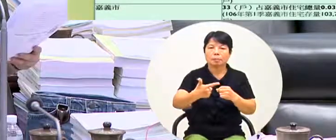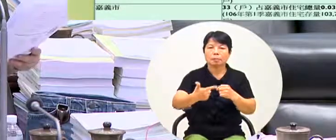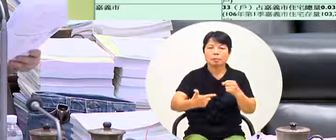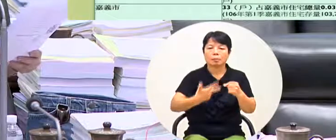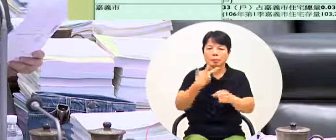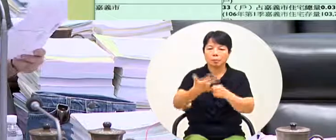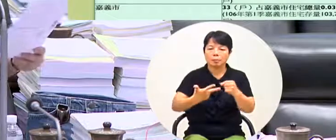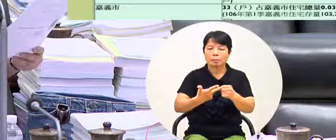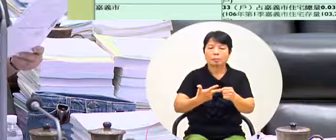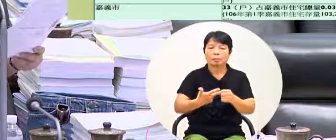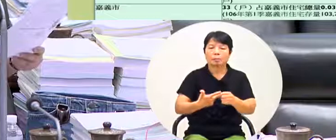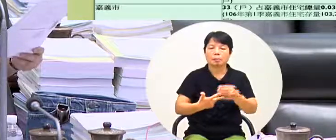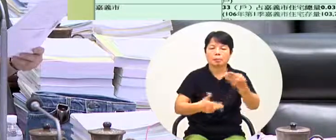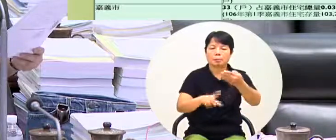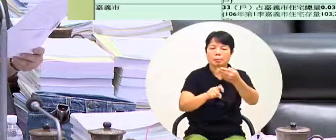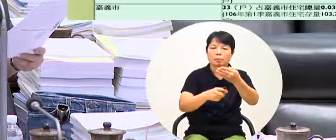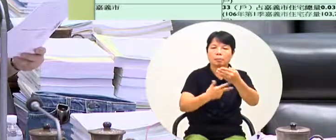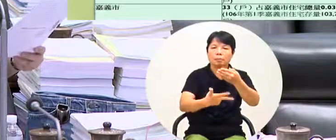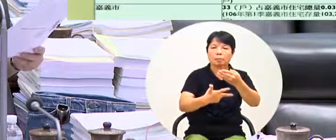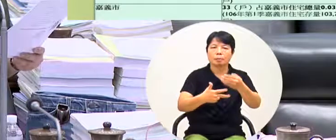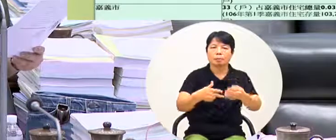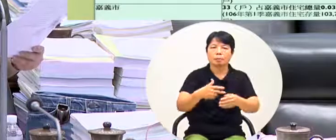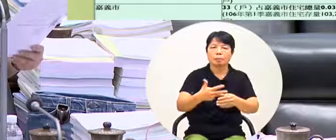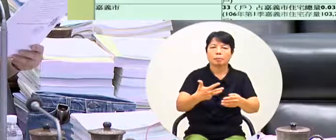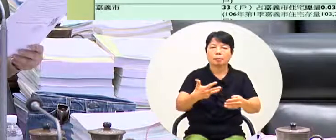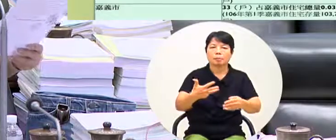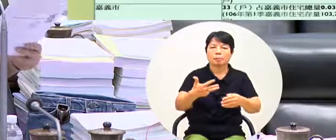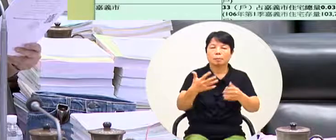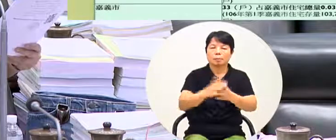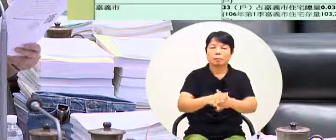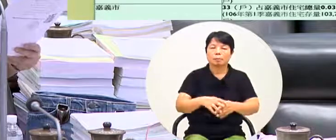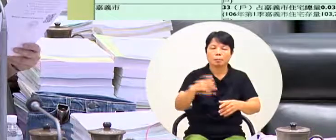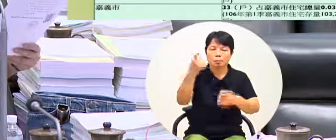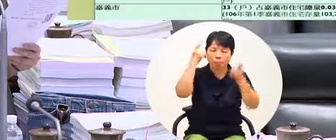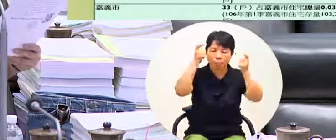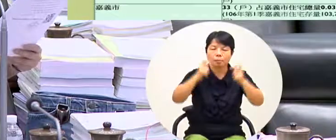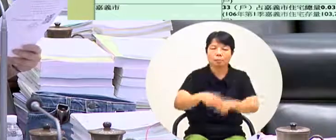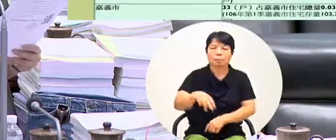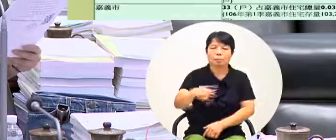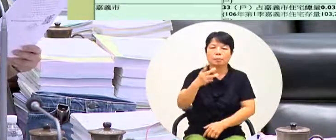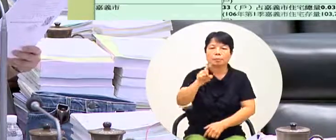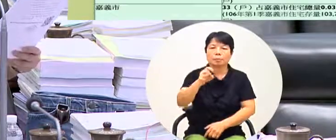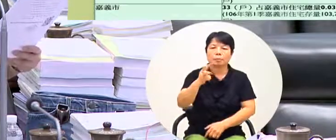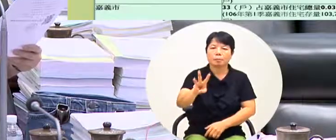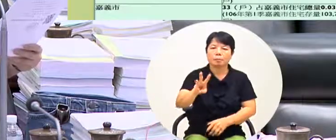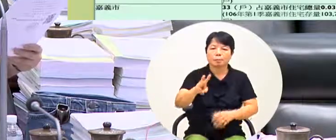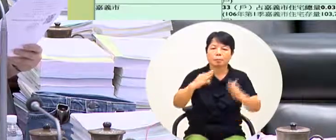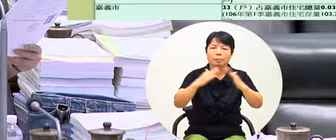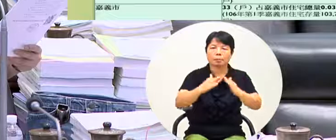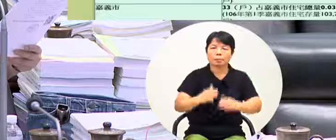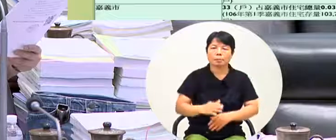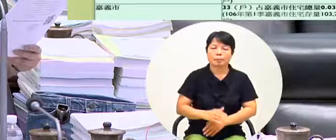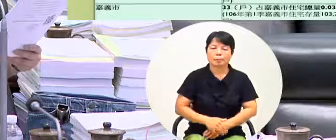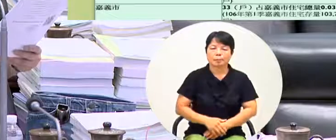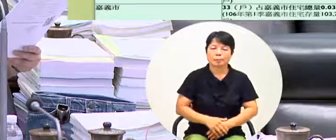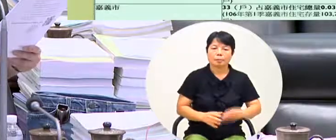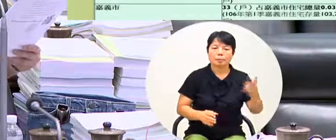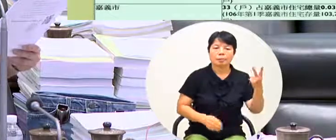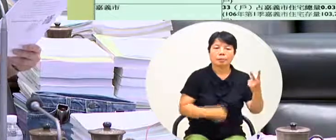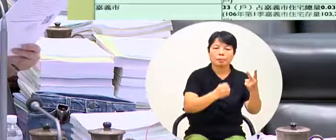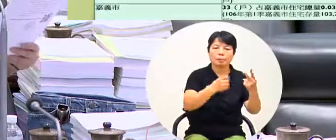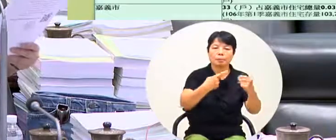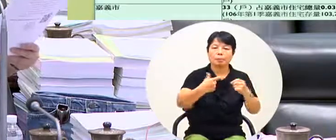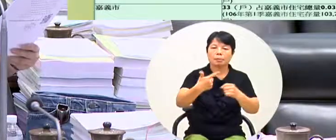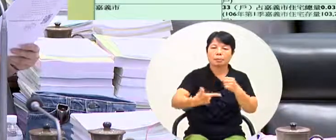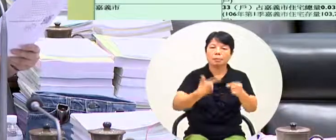数字，高雄是313户，哈、啊。那如果说比照2016那个新闻上又提到